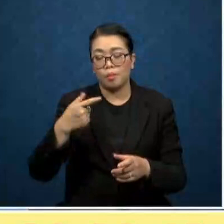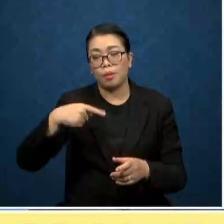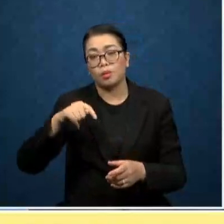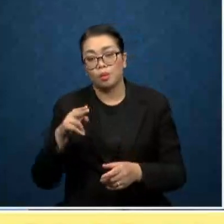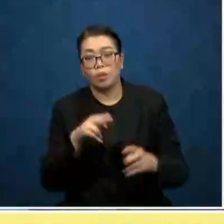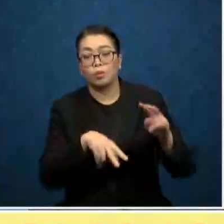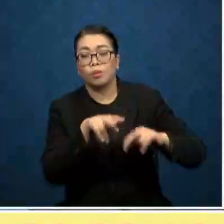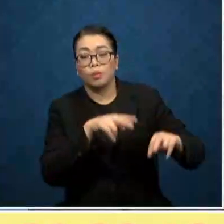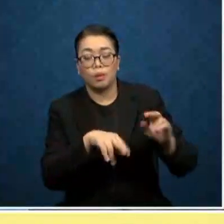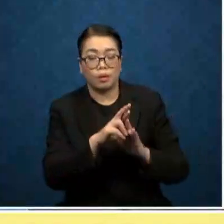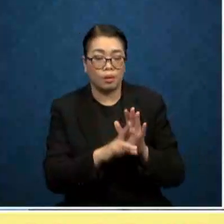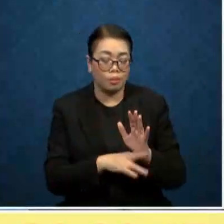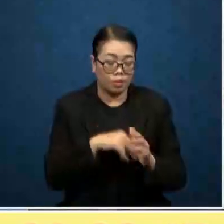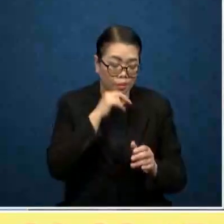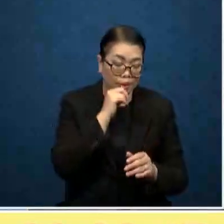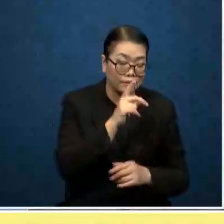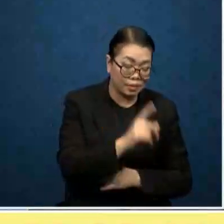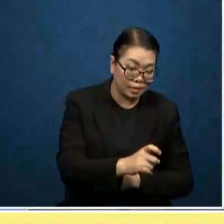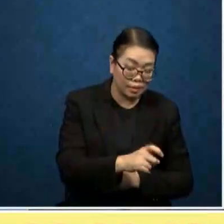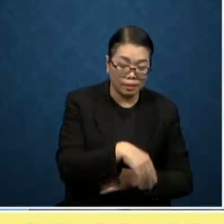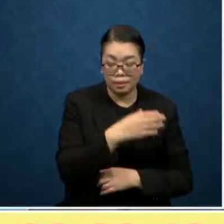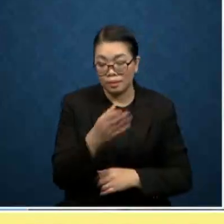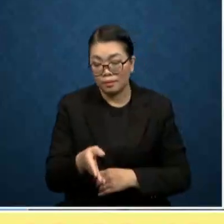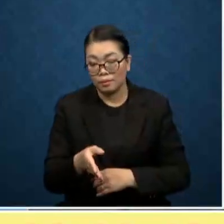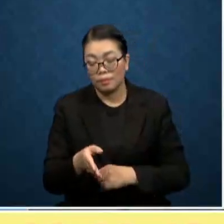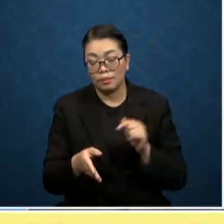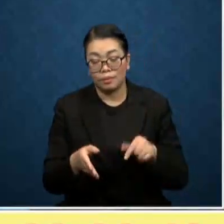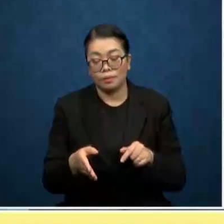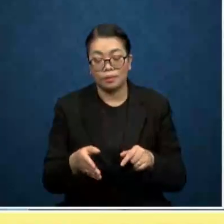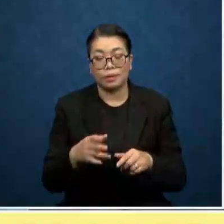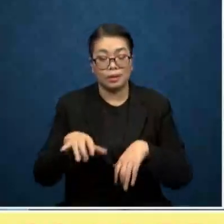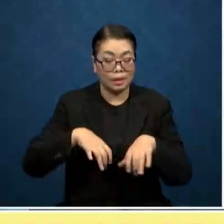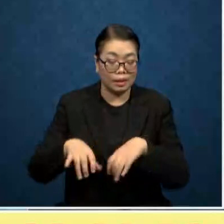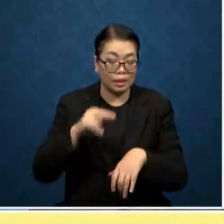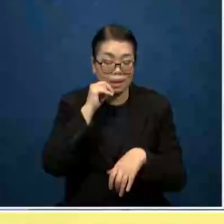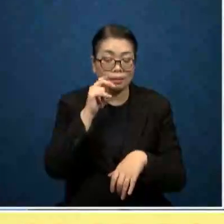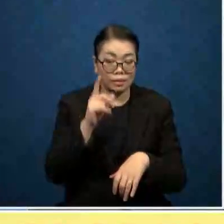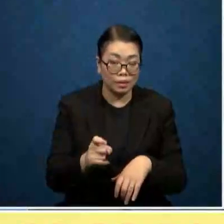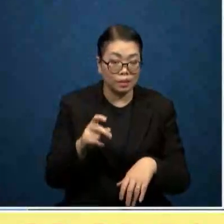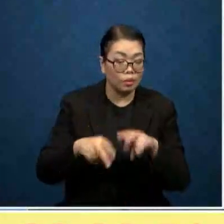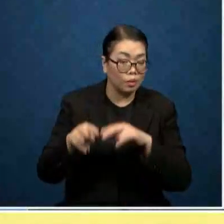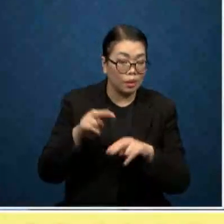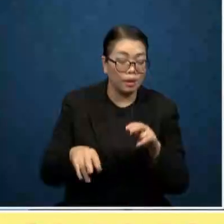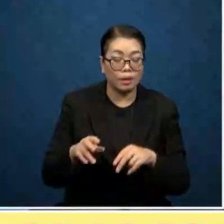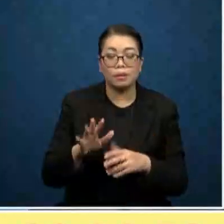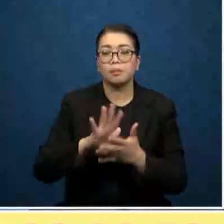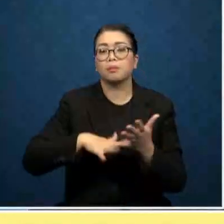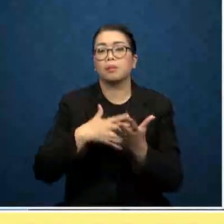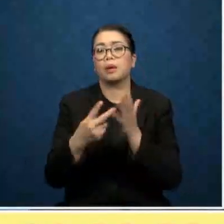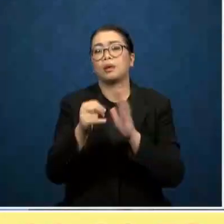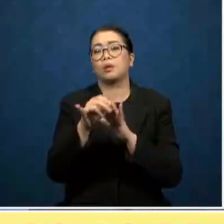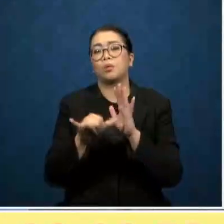แลเรื่องระบบการบำบัดน้ำเสียและองค์การจัดการน้ำเสียเดูแลอะไรมีหน้าที่เสนอนโยบายอย่าง